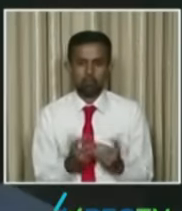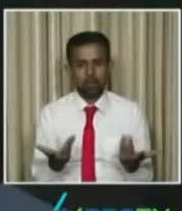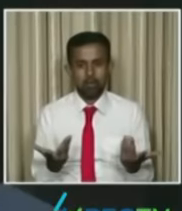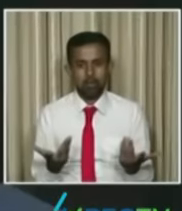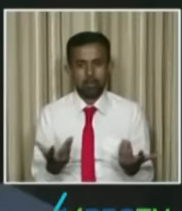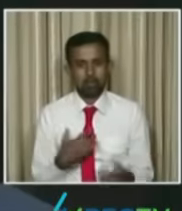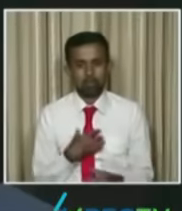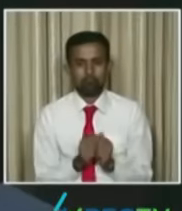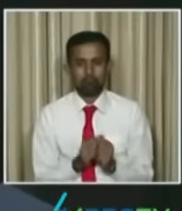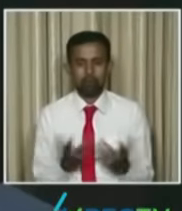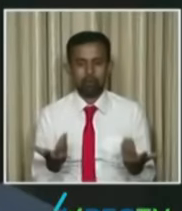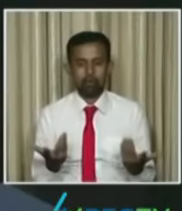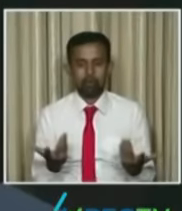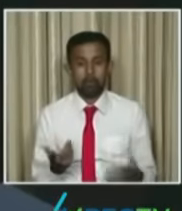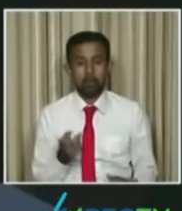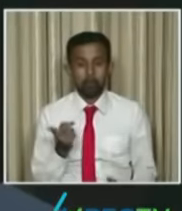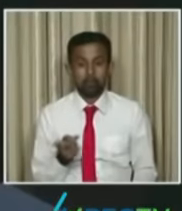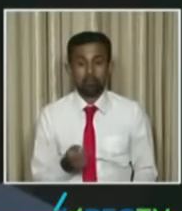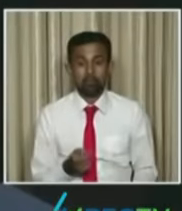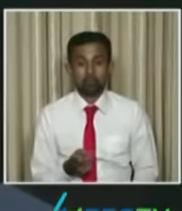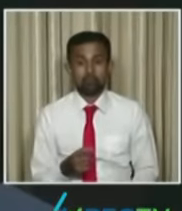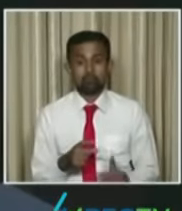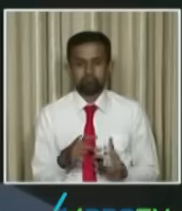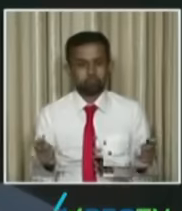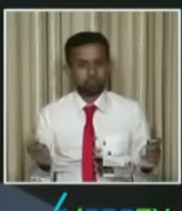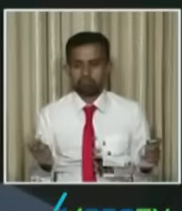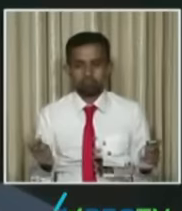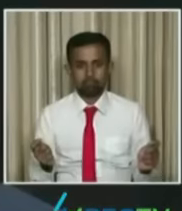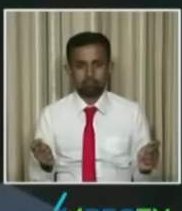කණගාටුව හරියන්නේ නැහැ ගරු කතානායකතුමා. මේක බරපතල උල්ලංඝනය